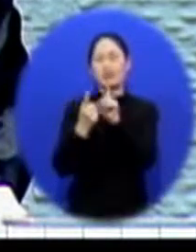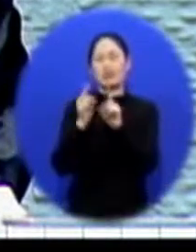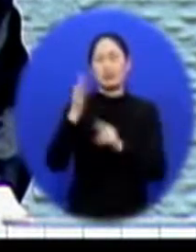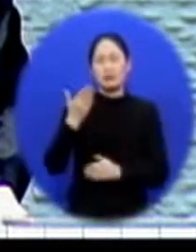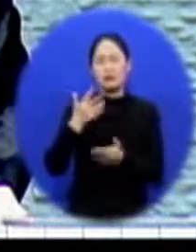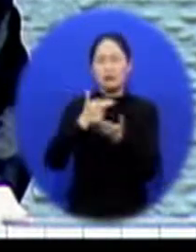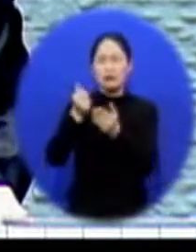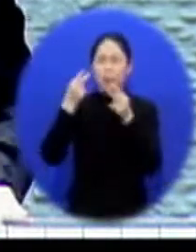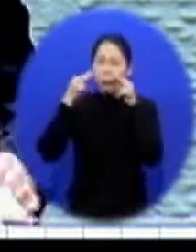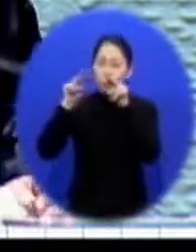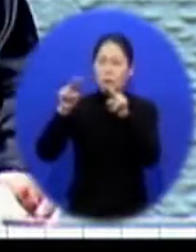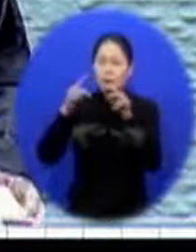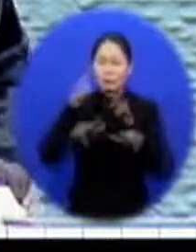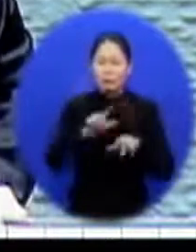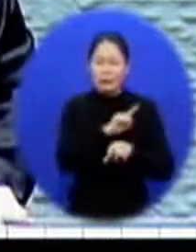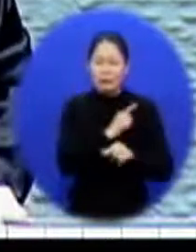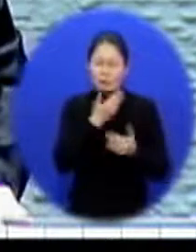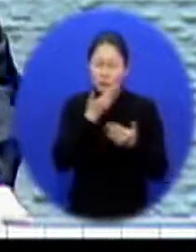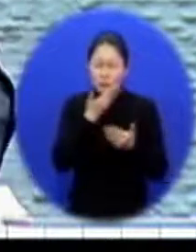합니다